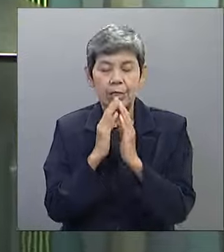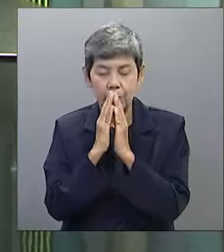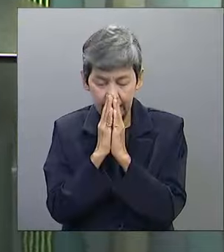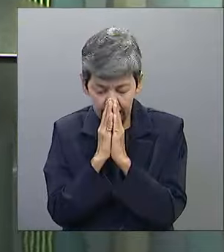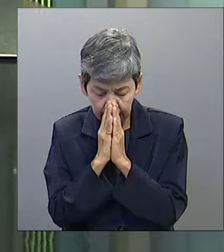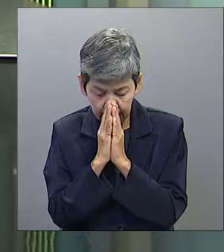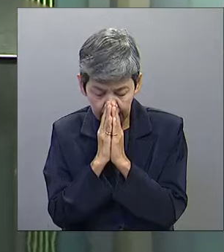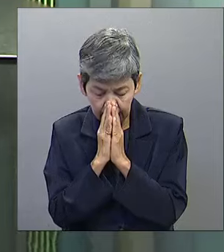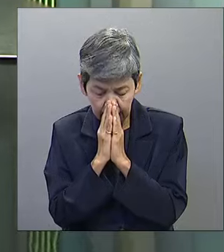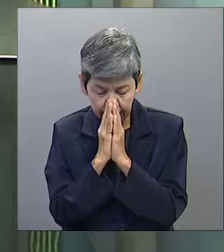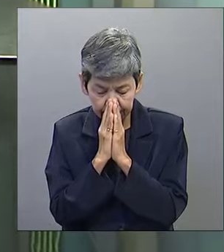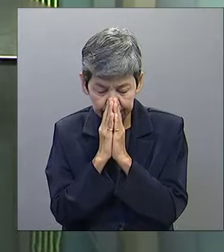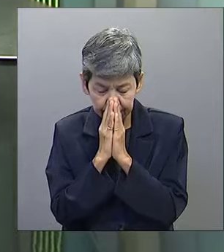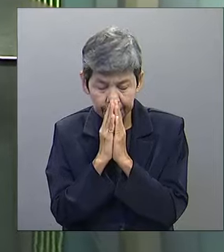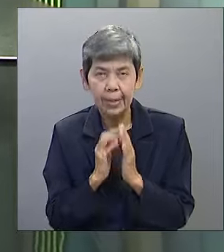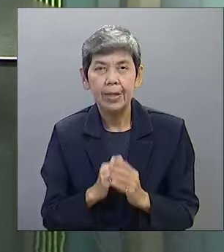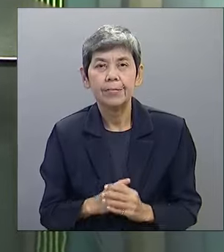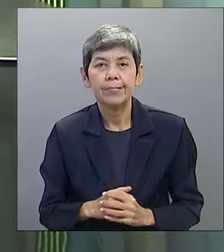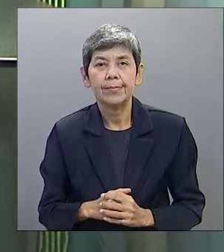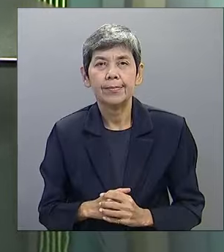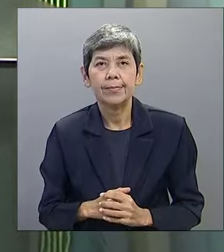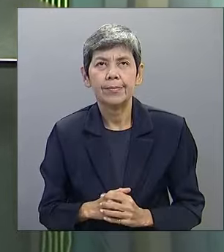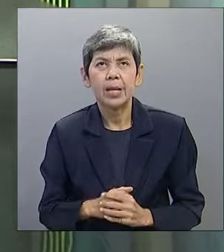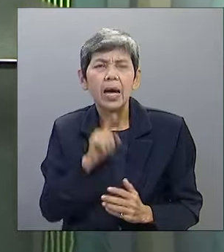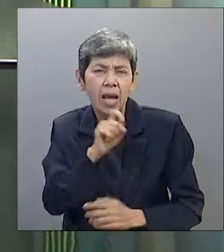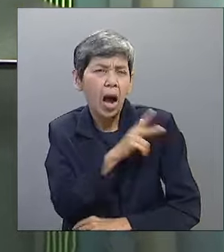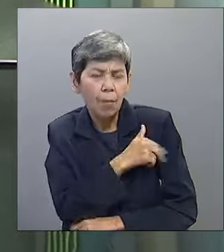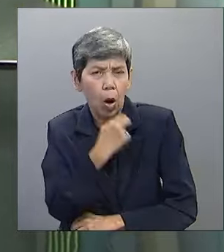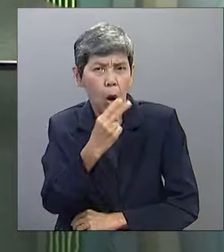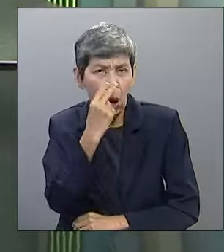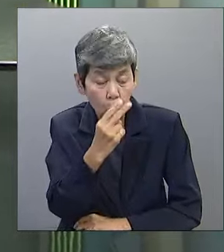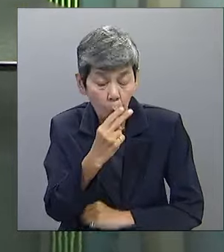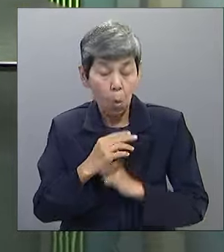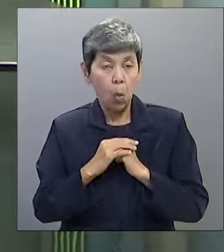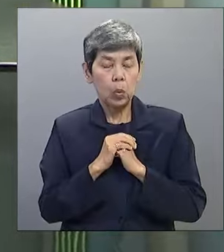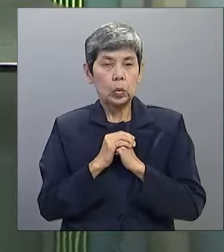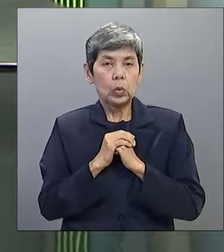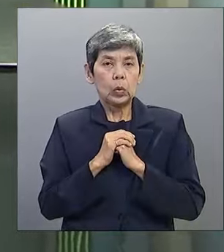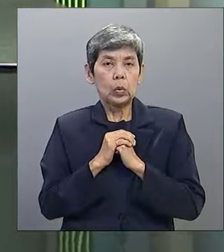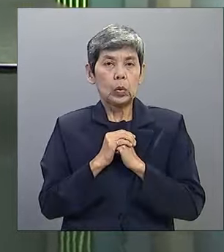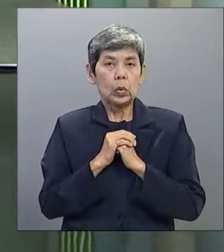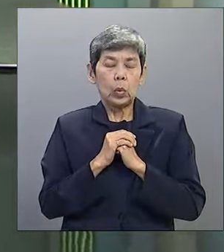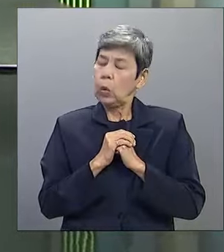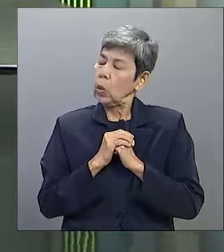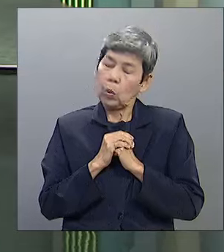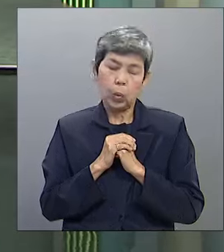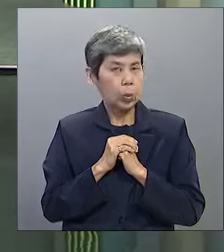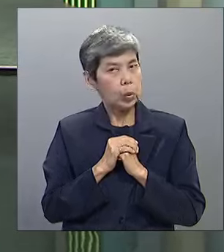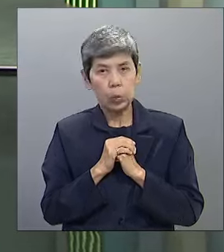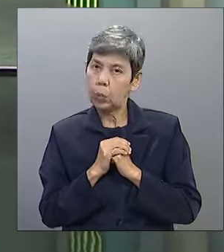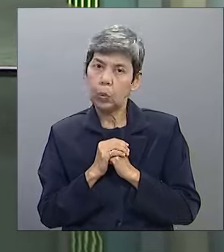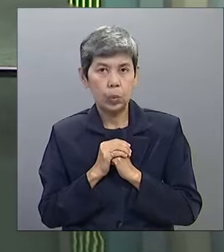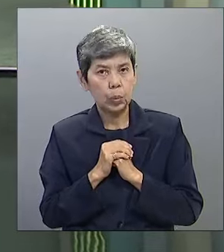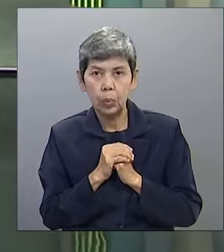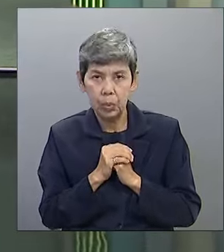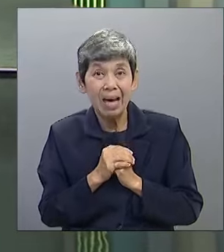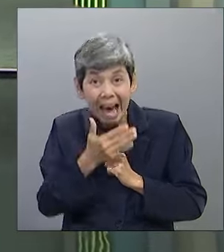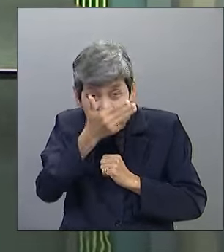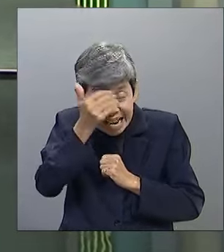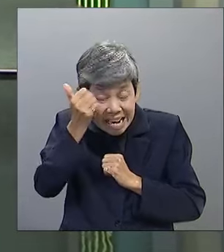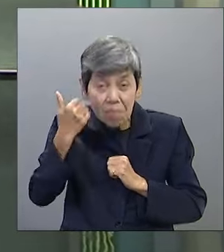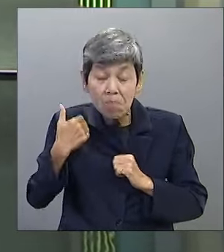ดีครับ สว ั สด ี คร ับ สว ั สด ี คร ับ สวัสดีครับ อาจารย์หมอครับดูจากเมื่อสักครู่นี้โอ้มัน สยองเลย มันเกิดขึ้นได้ใช่ไหมฮะอยากให้